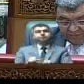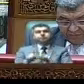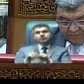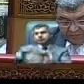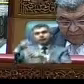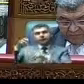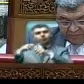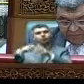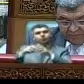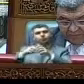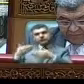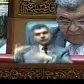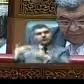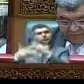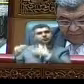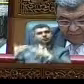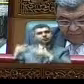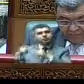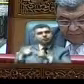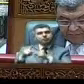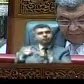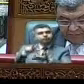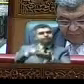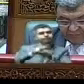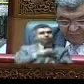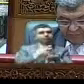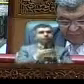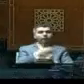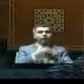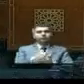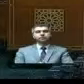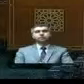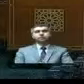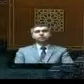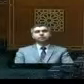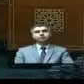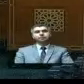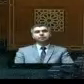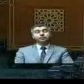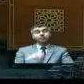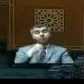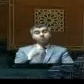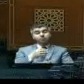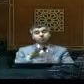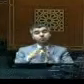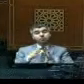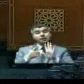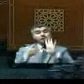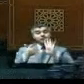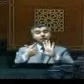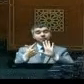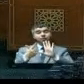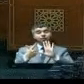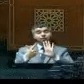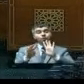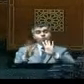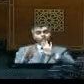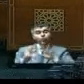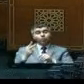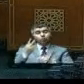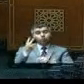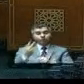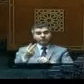وتأمين الولوجية لحوالي 191 دوار صعب الولوج إليها، وذلك على إثر